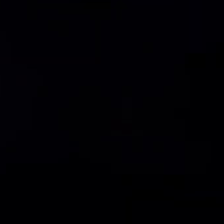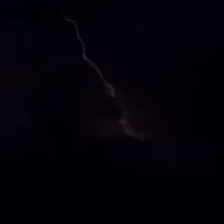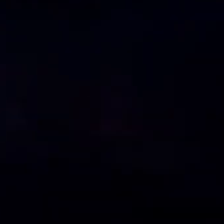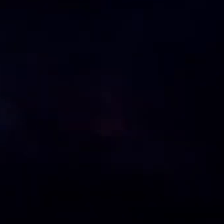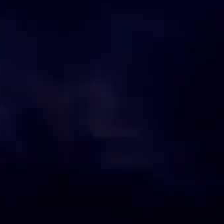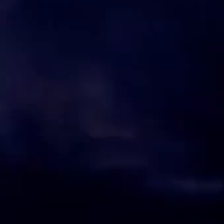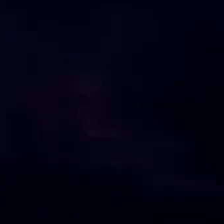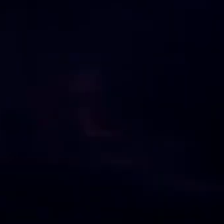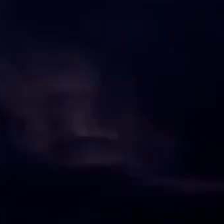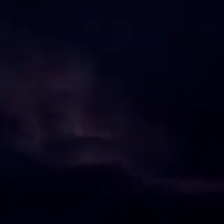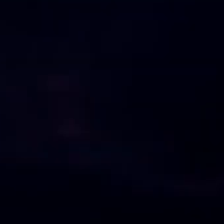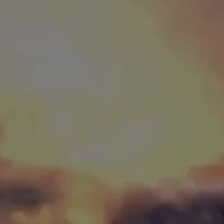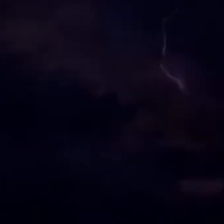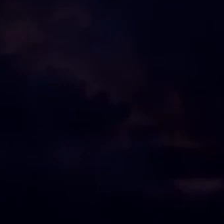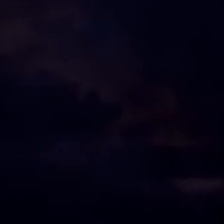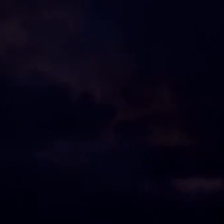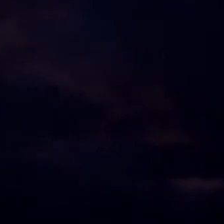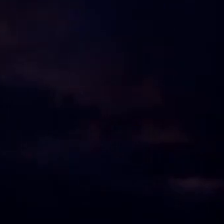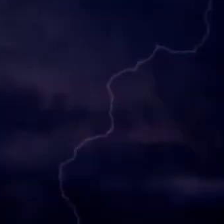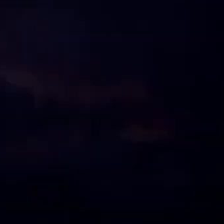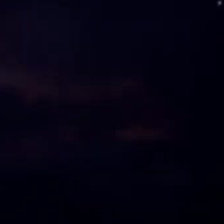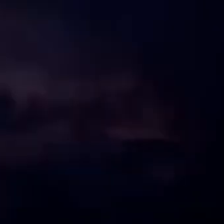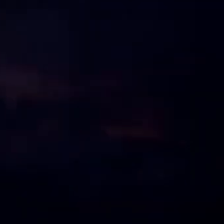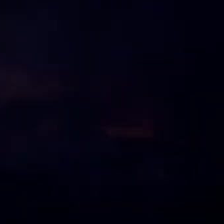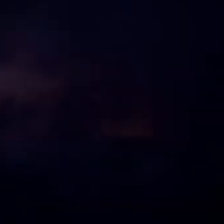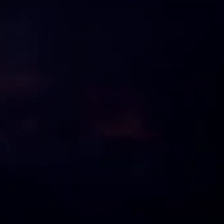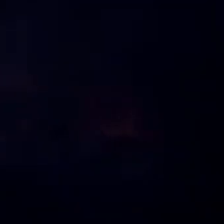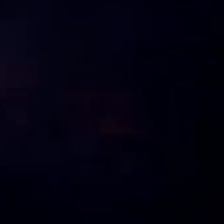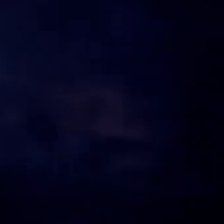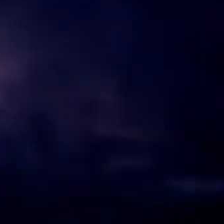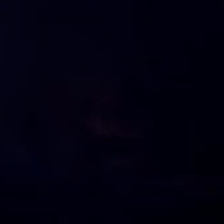වාරණයෙන් තොර අපක්ෂපාති වාර්තාකරණය.